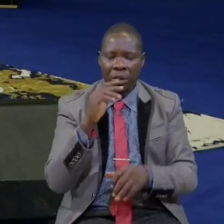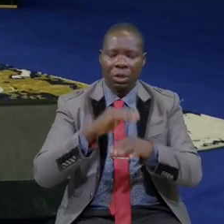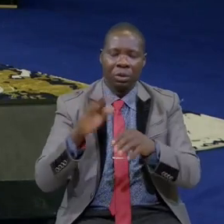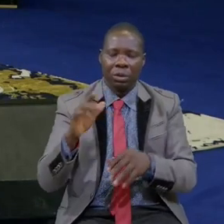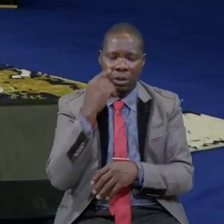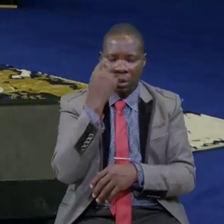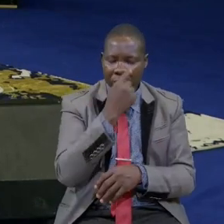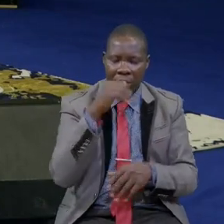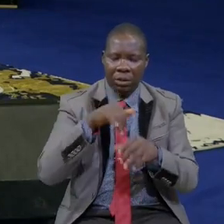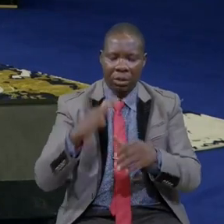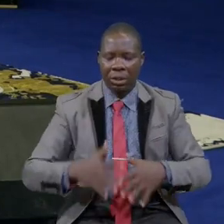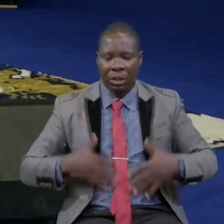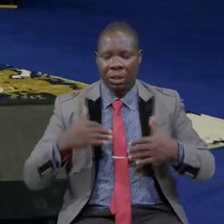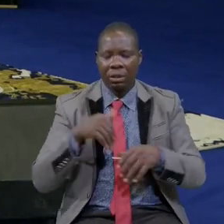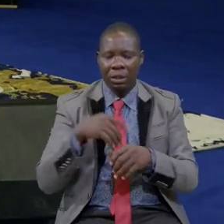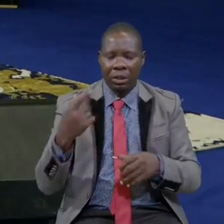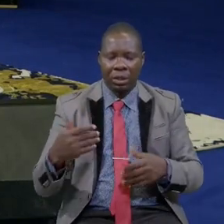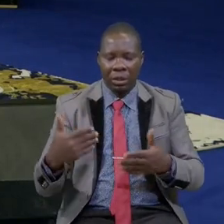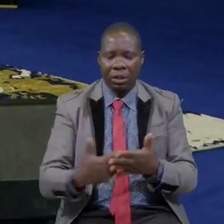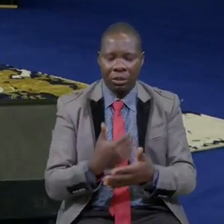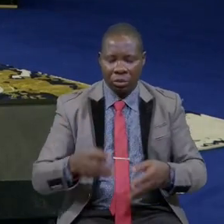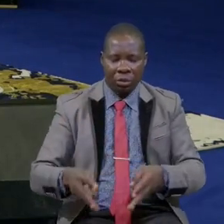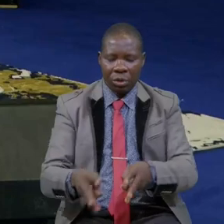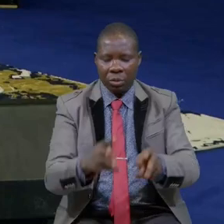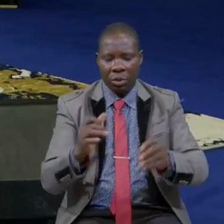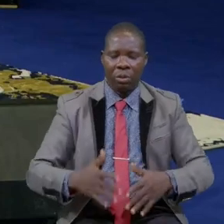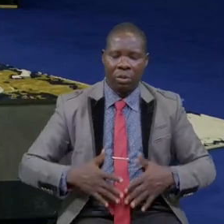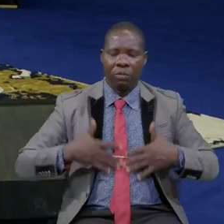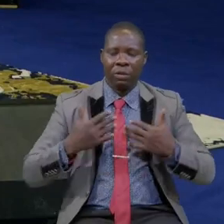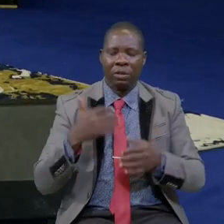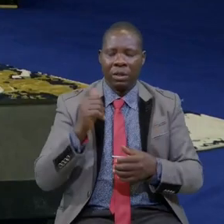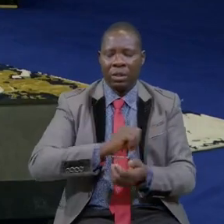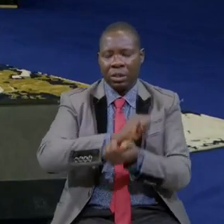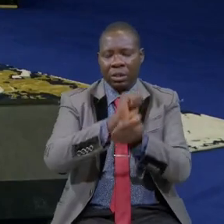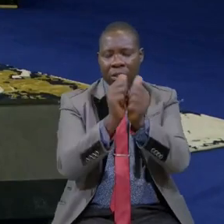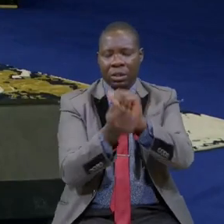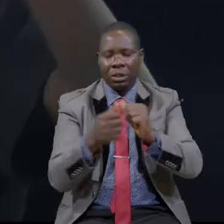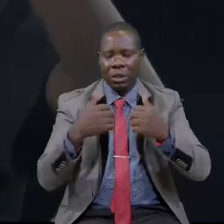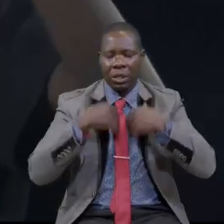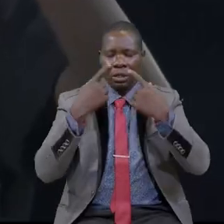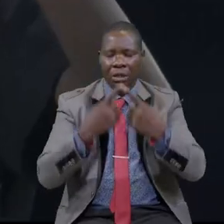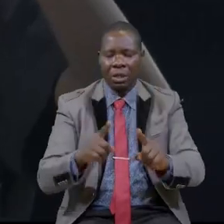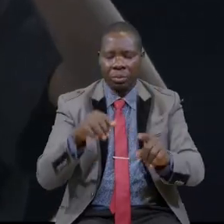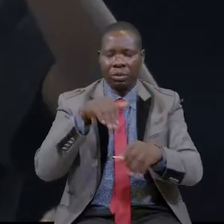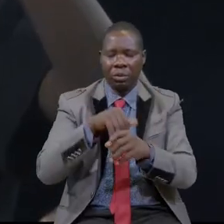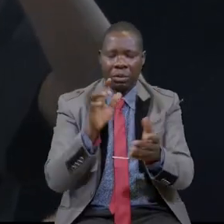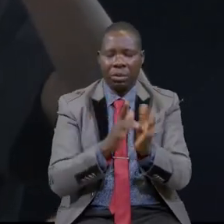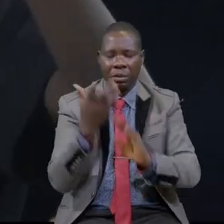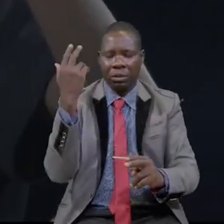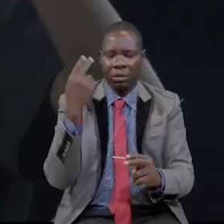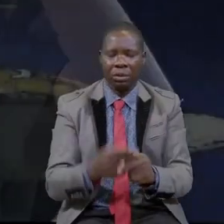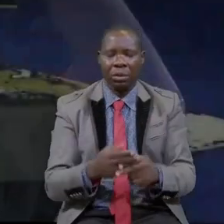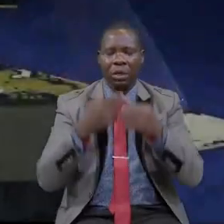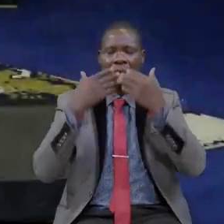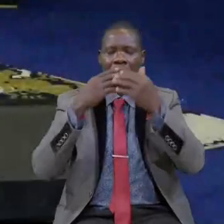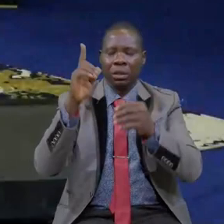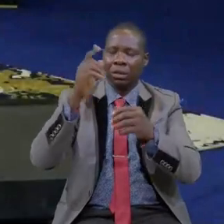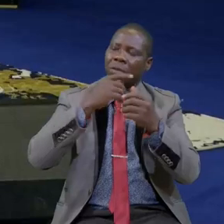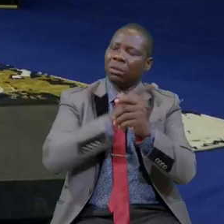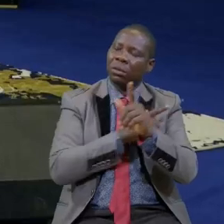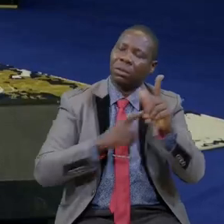même dans leur vie, dans leur nouveau mode de vie, qu'il y a un changement. Merci